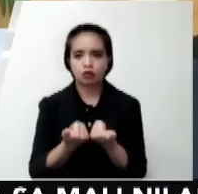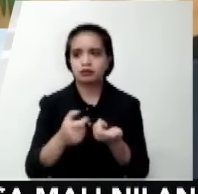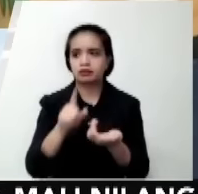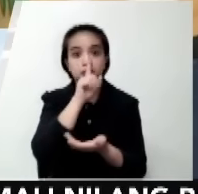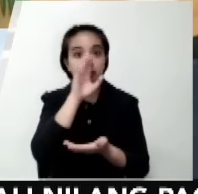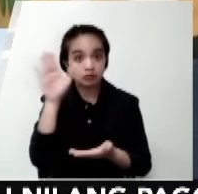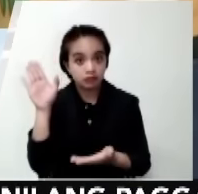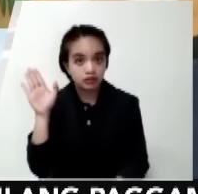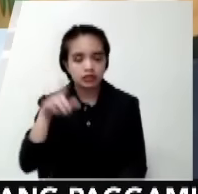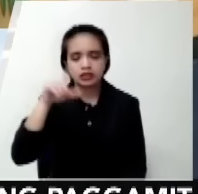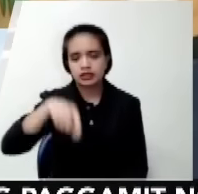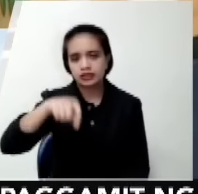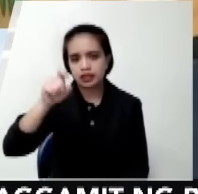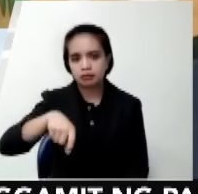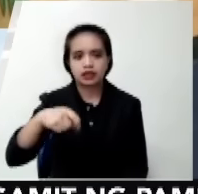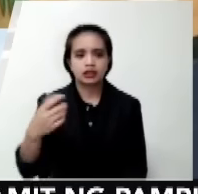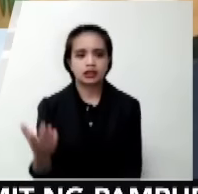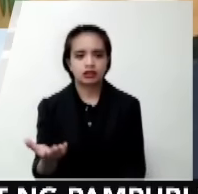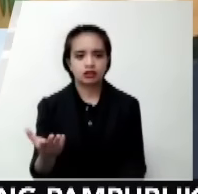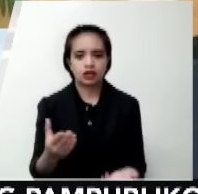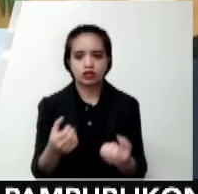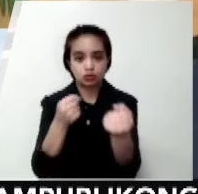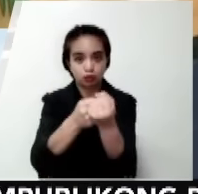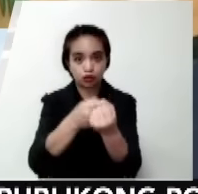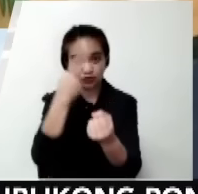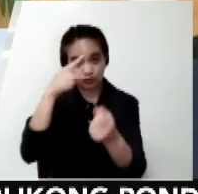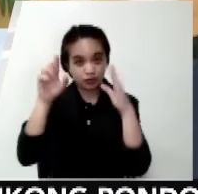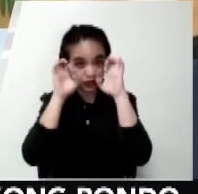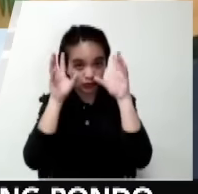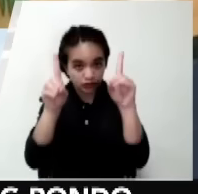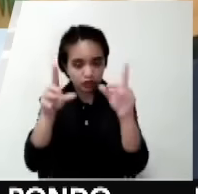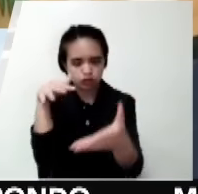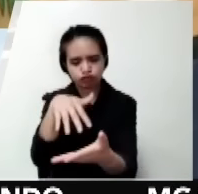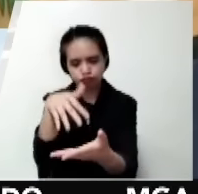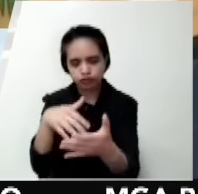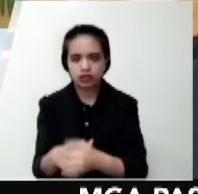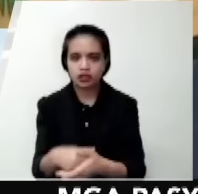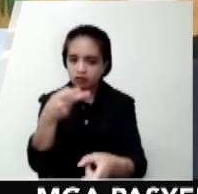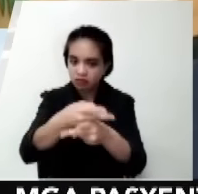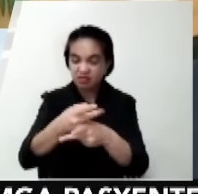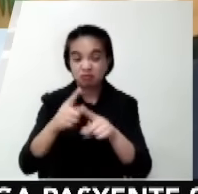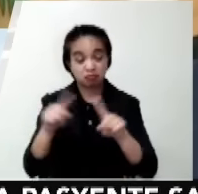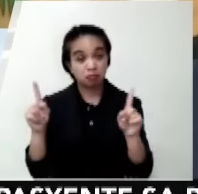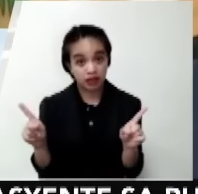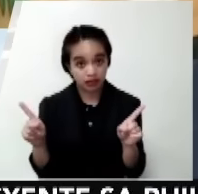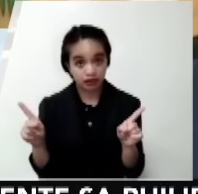ay papag-aralin, sila ay aalagaan, and yet, yun nga, as early as